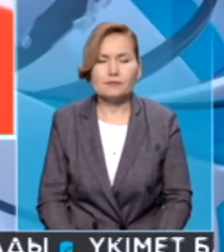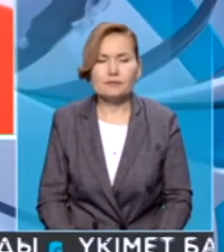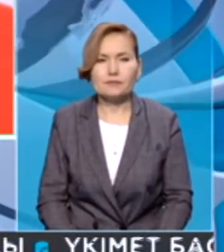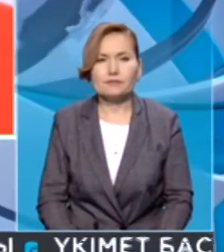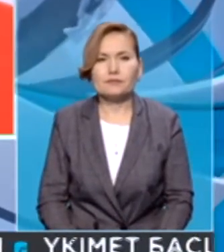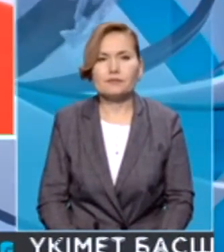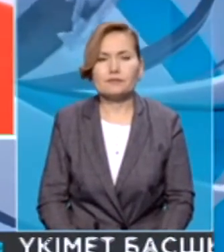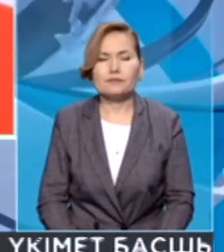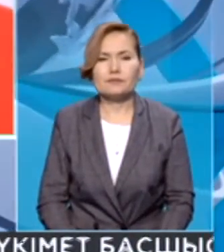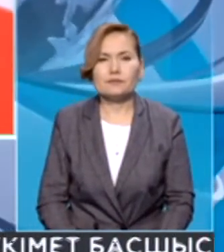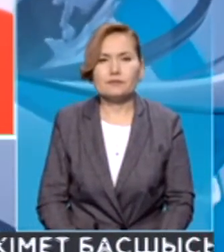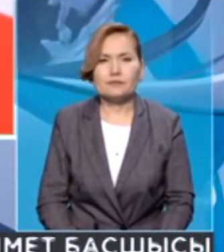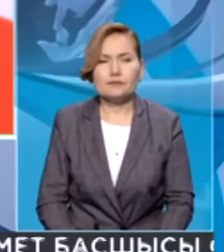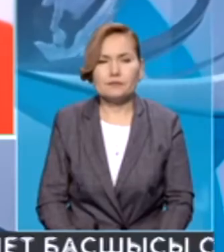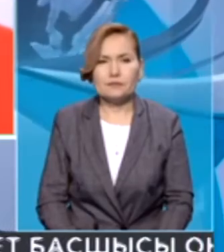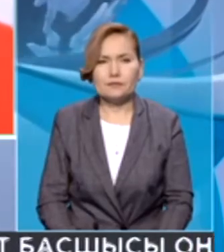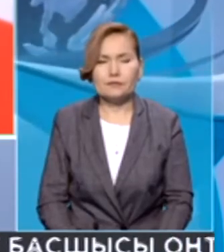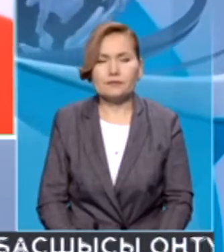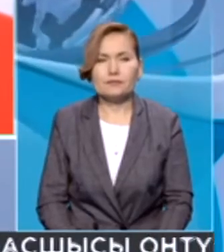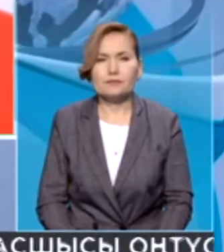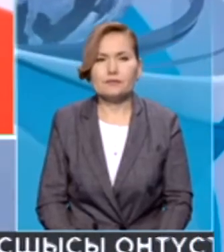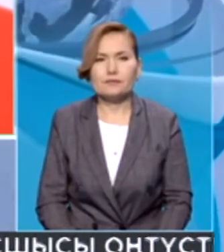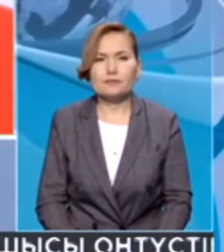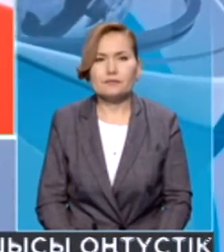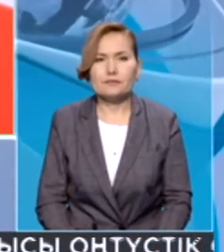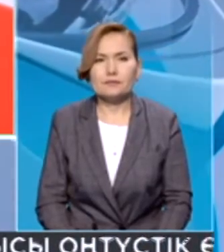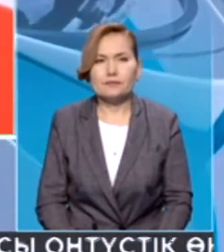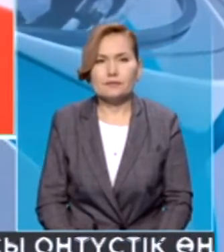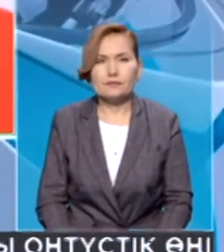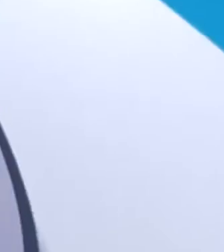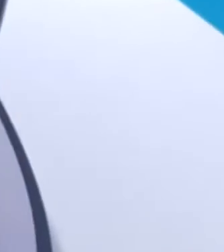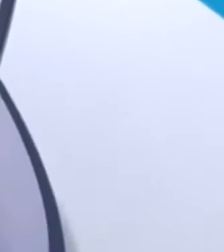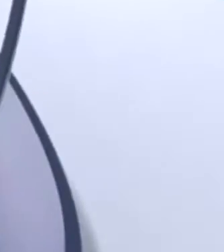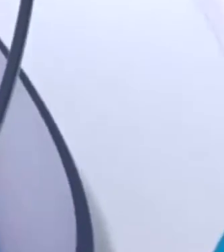Саламат, бүгінгі экономика жаңалықтары осындай. Рахмет, ағыркем.